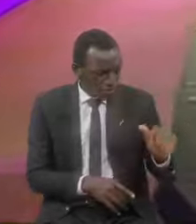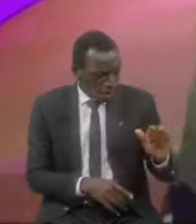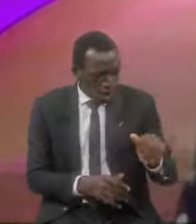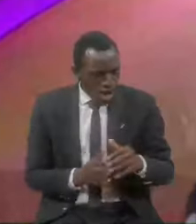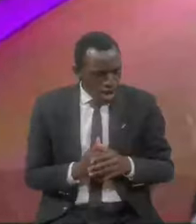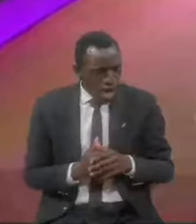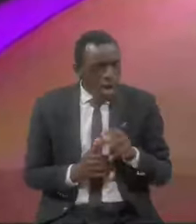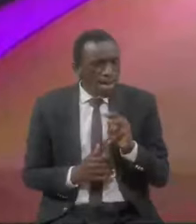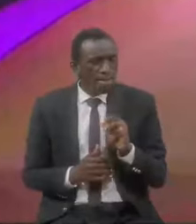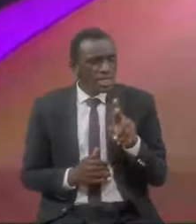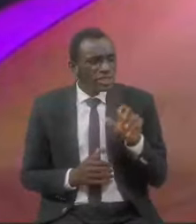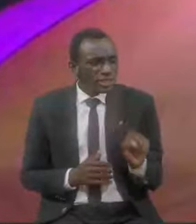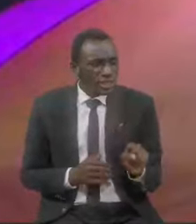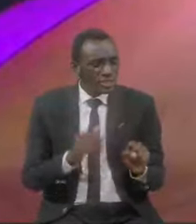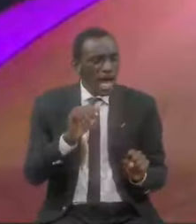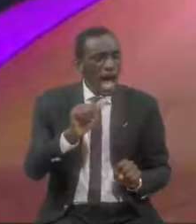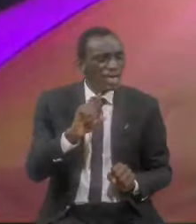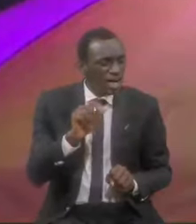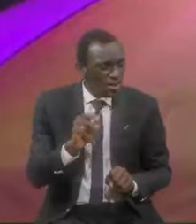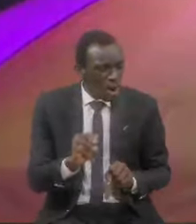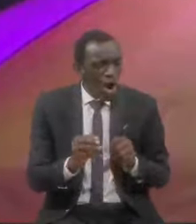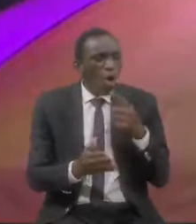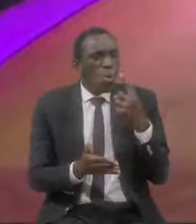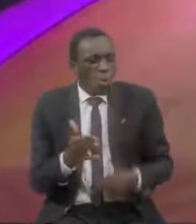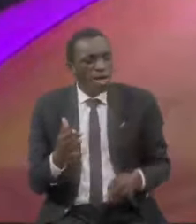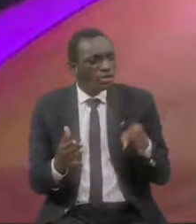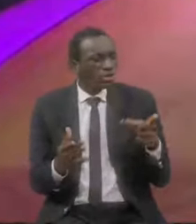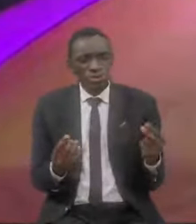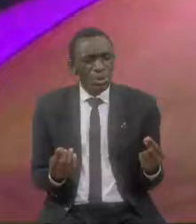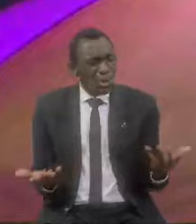Madame Adam, qu'as-tu fait?